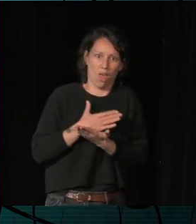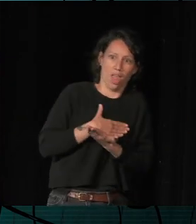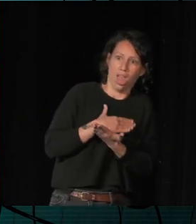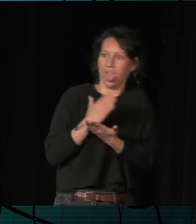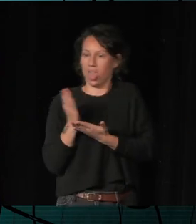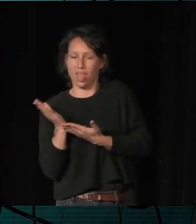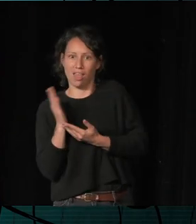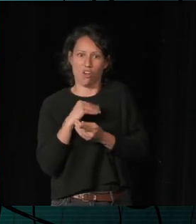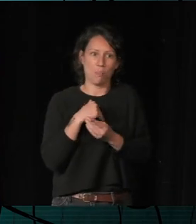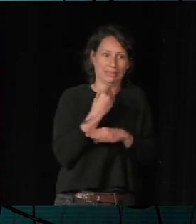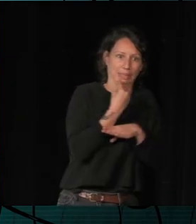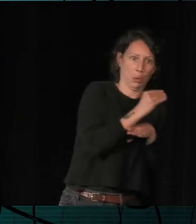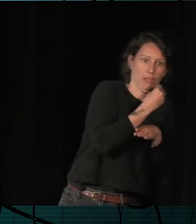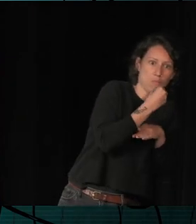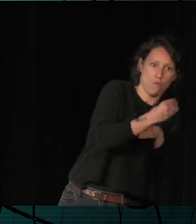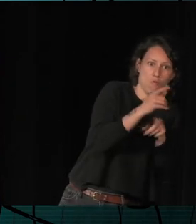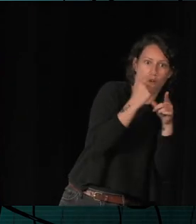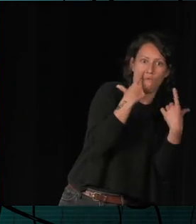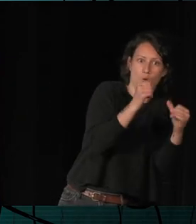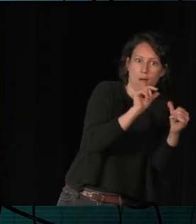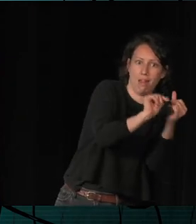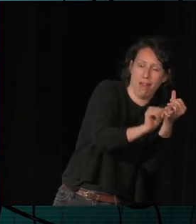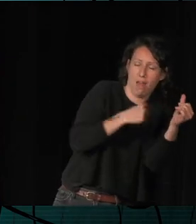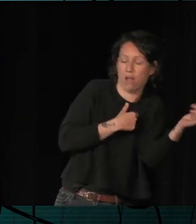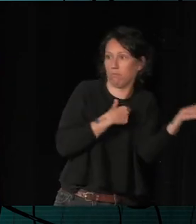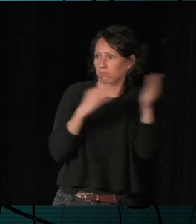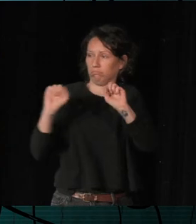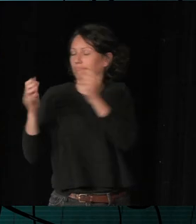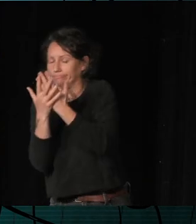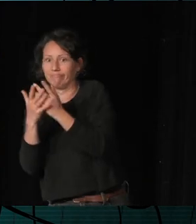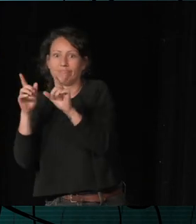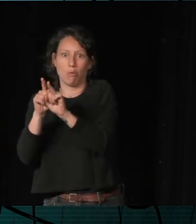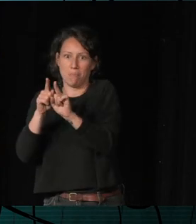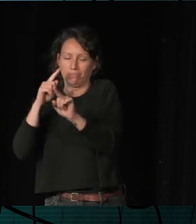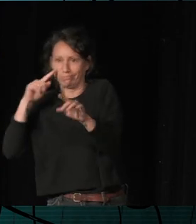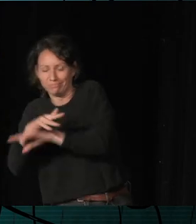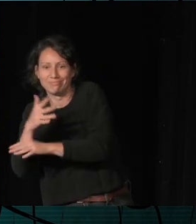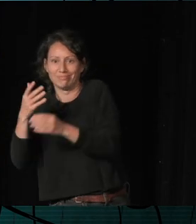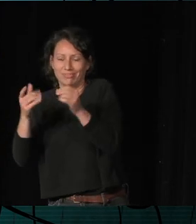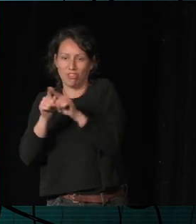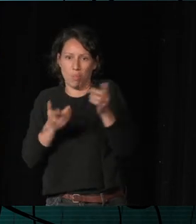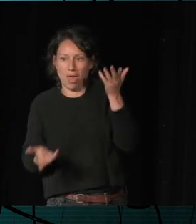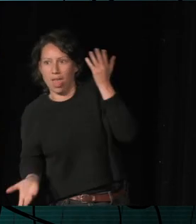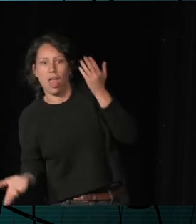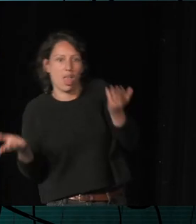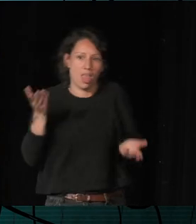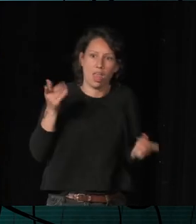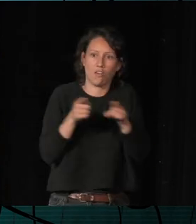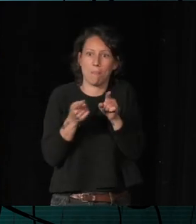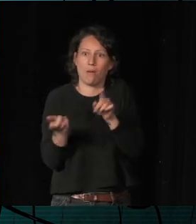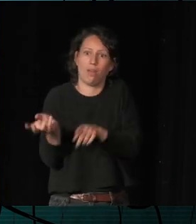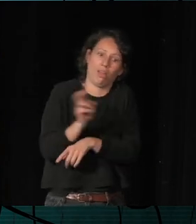va... Il va y avoir le contre-balancier dans l'autre sens, quoi. Et c'est ça qui fait un peu l'horreur aussi, je pense. Justement, on